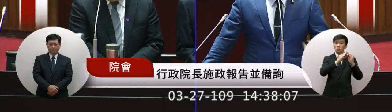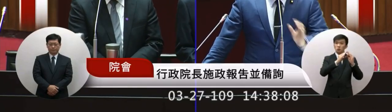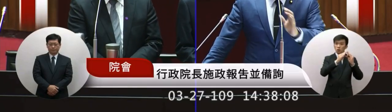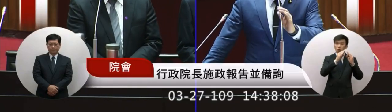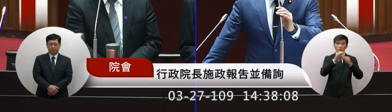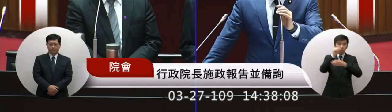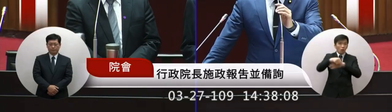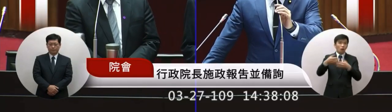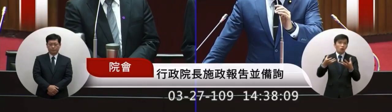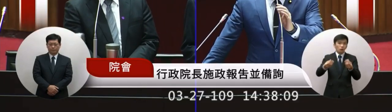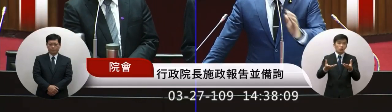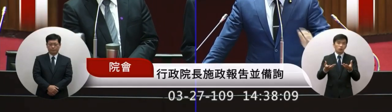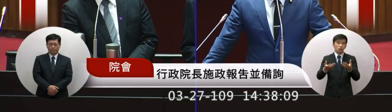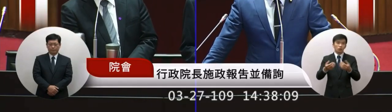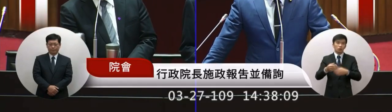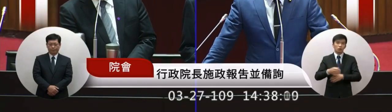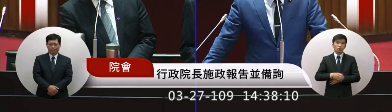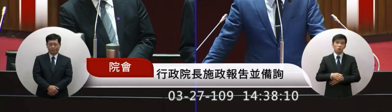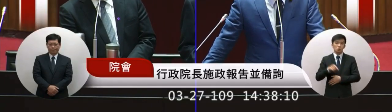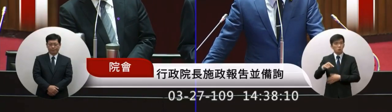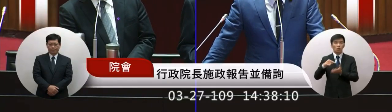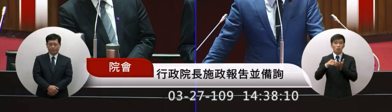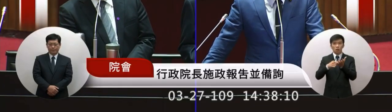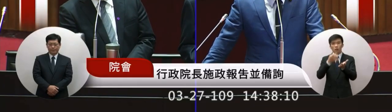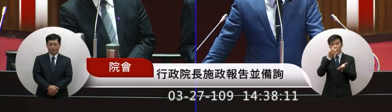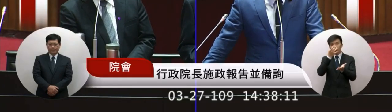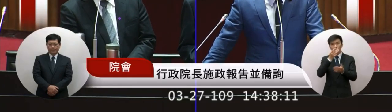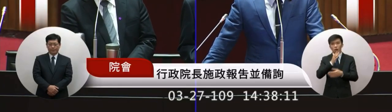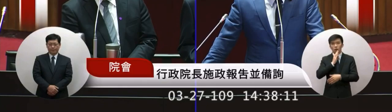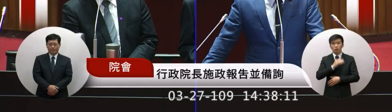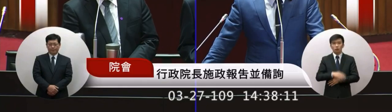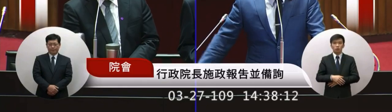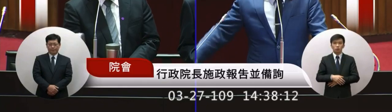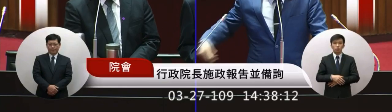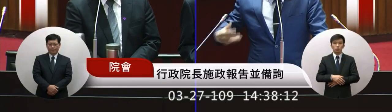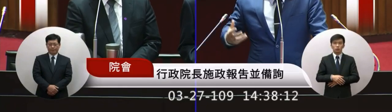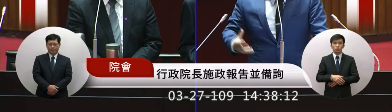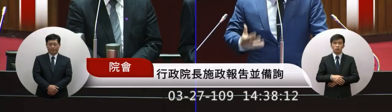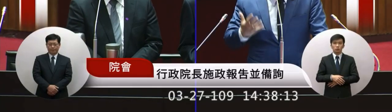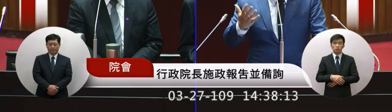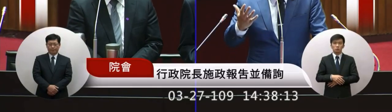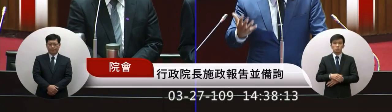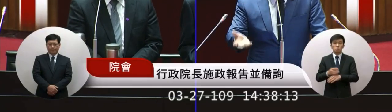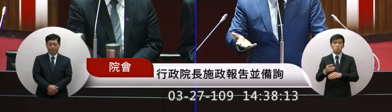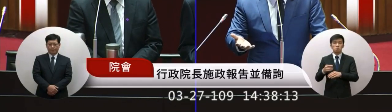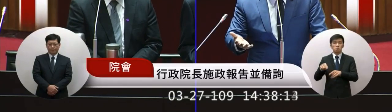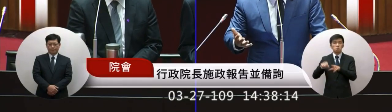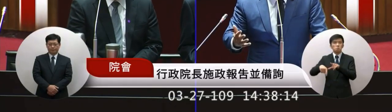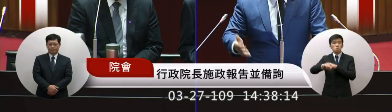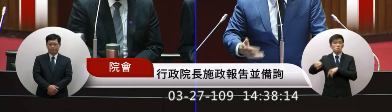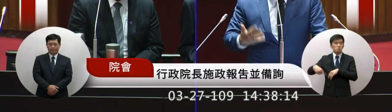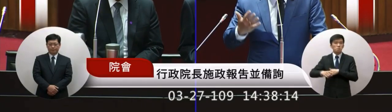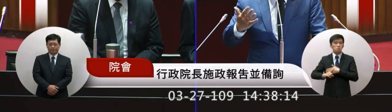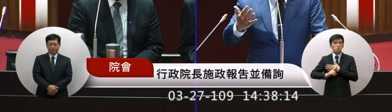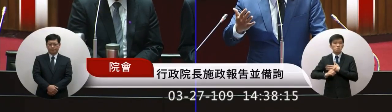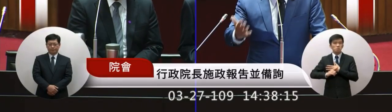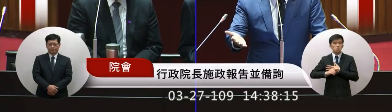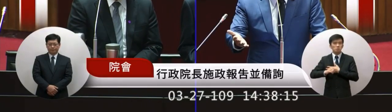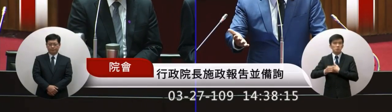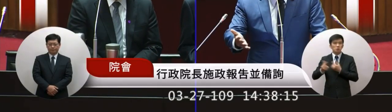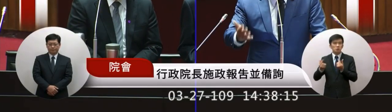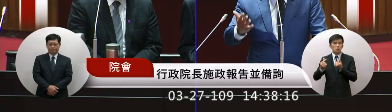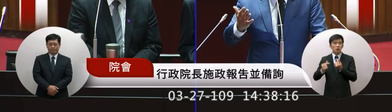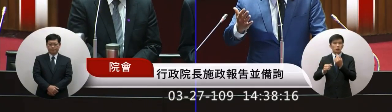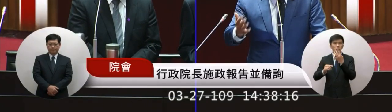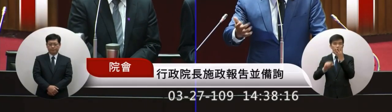讲，这个东西它是使用率它没有办法那么高，所以因都想跟刘工说，包括他们401表的认定，还是说因为我